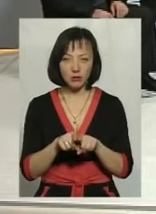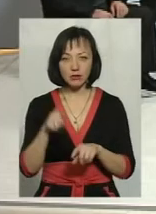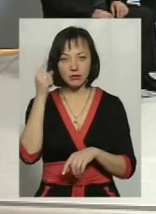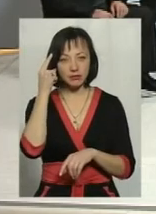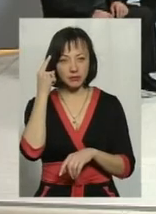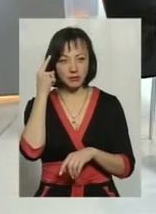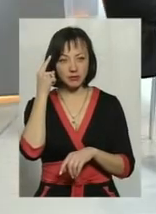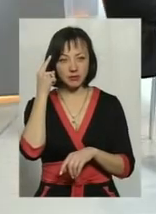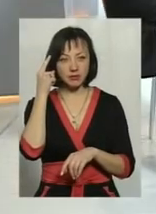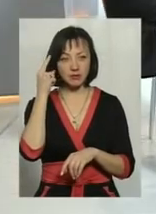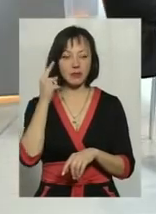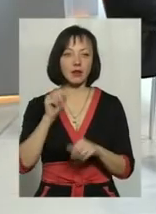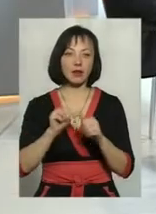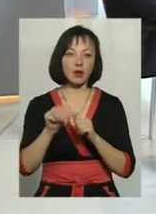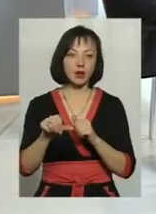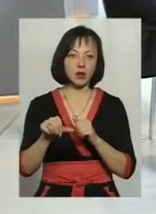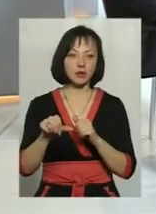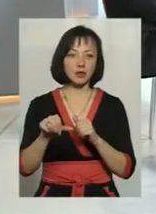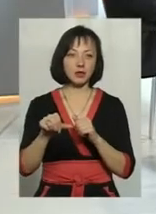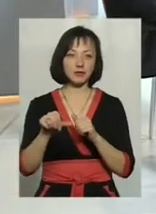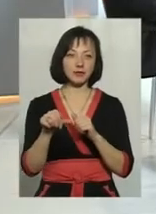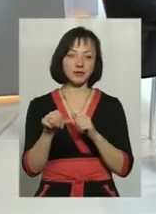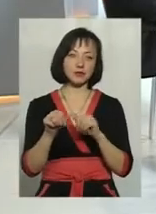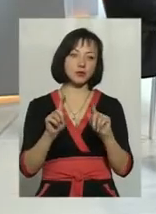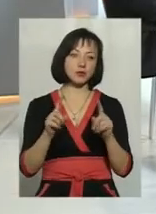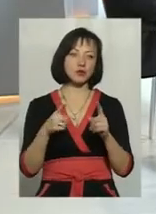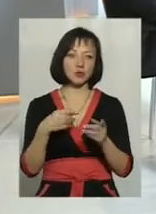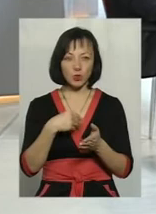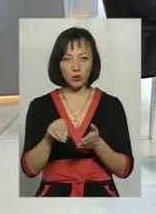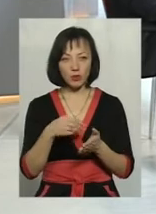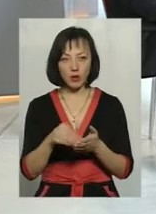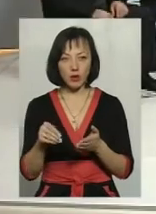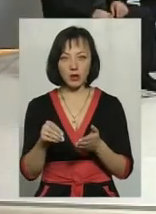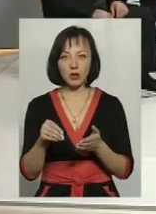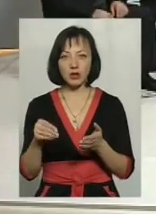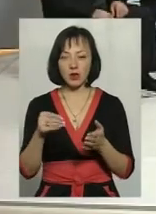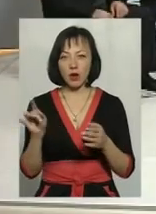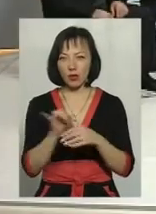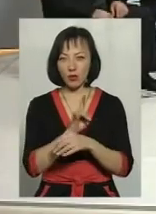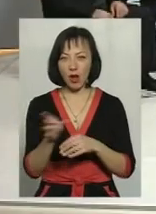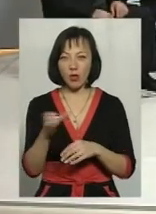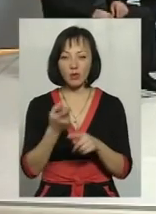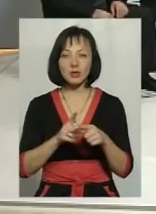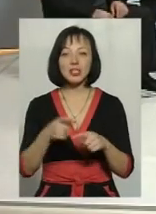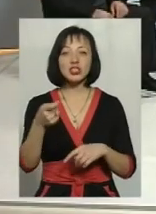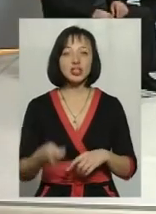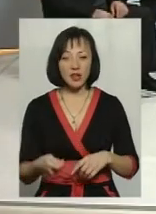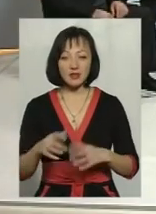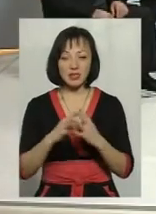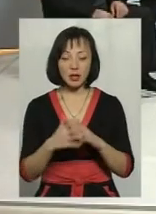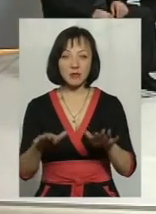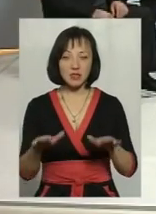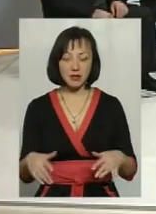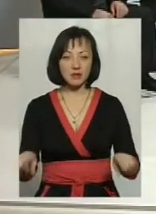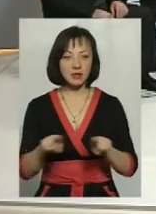на окремі думки, бо чого купляють сурогатний алкоголь, бо він дешевший. Да? І от сільська місцевість,